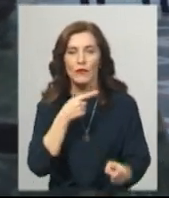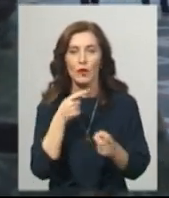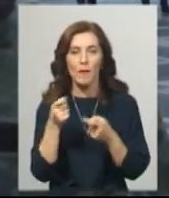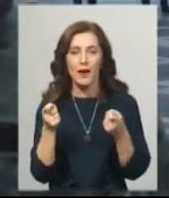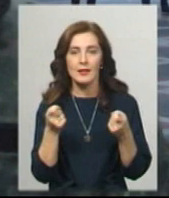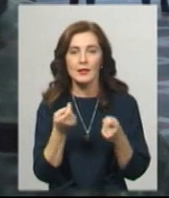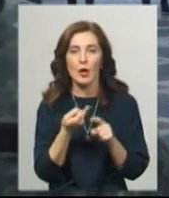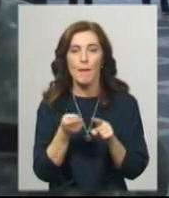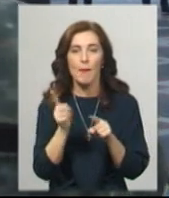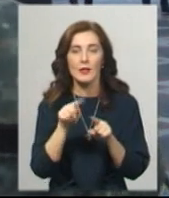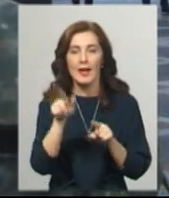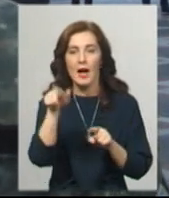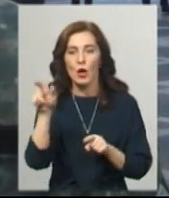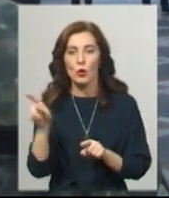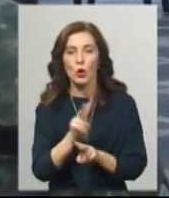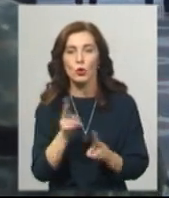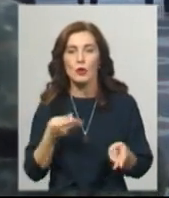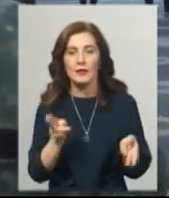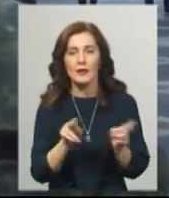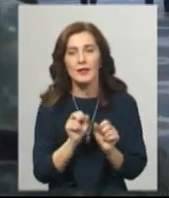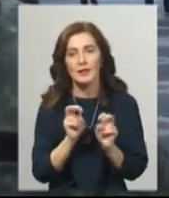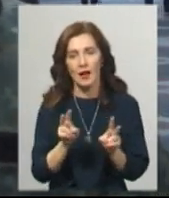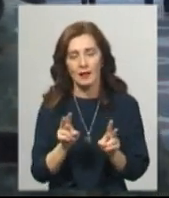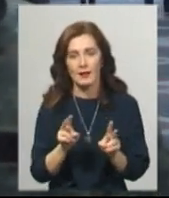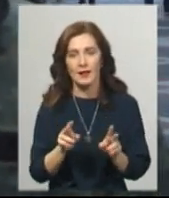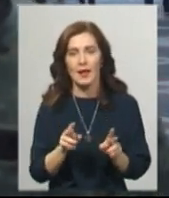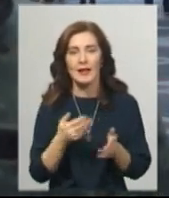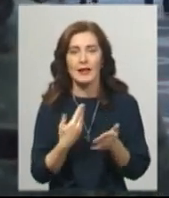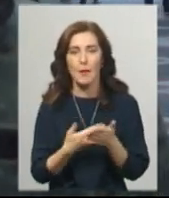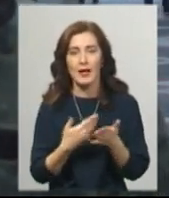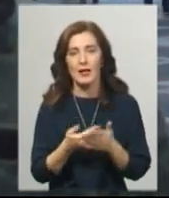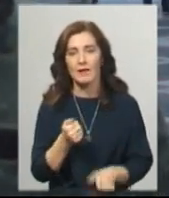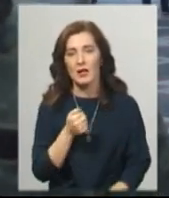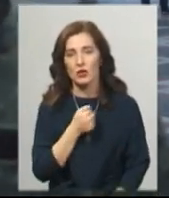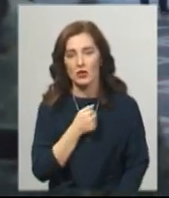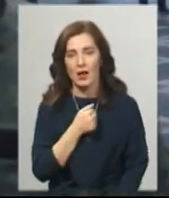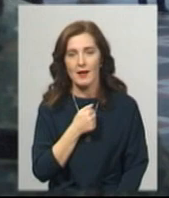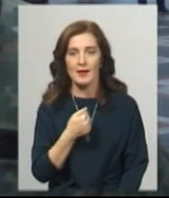інформацію по тих людях, хто загинув і як загинув. От, на превеликий жаль, я